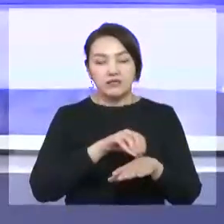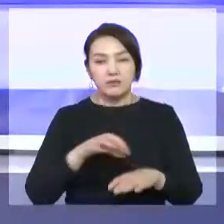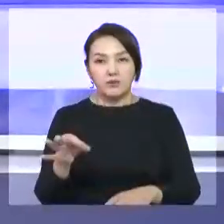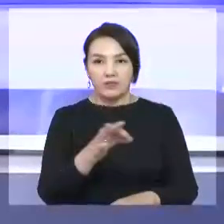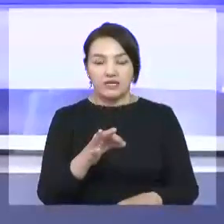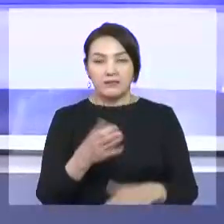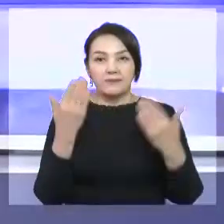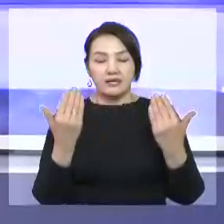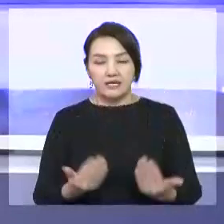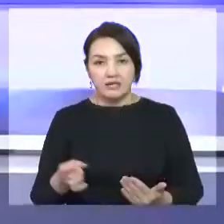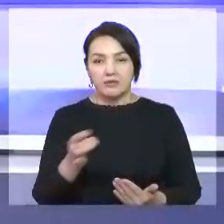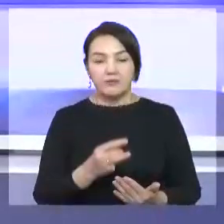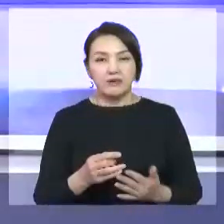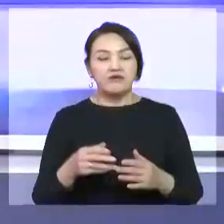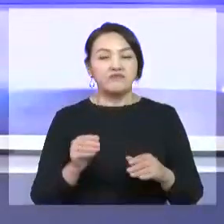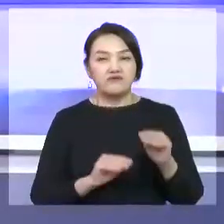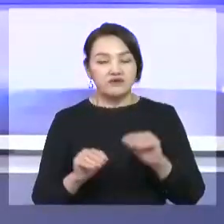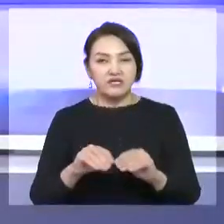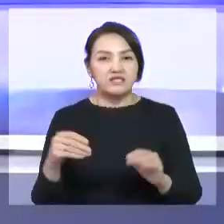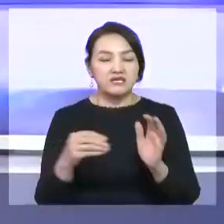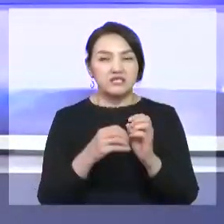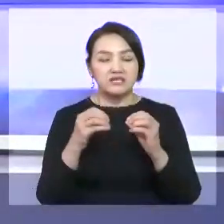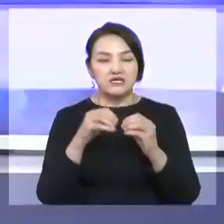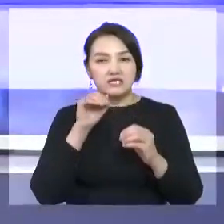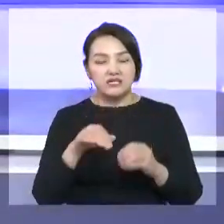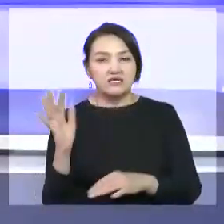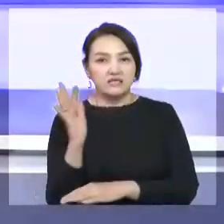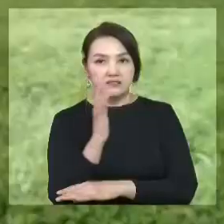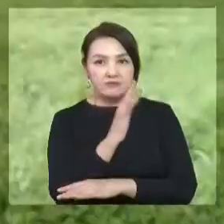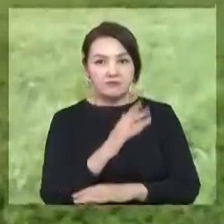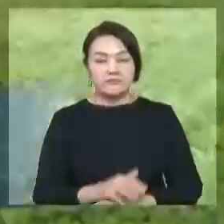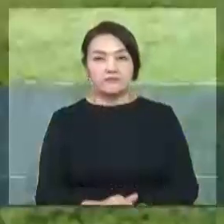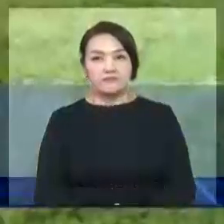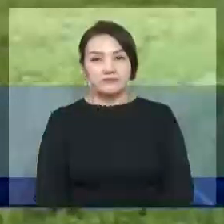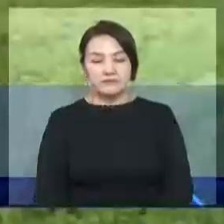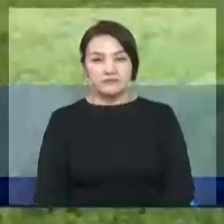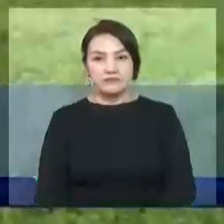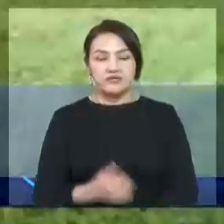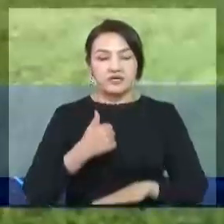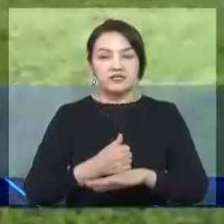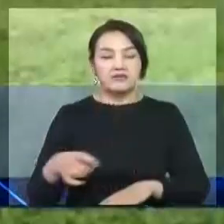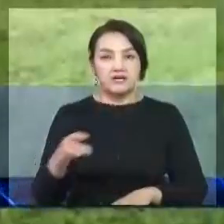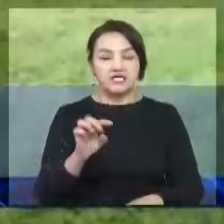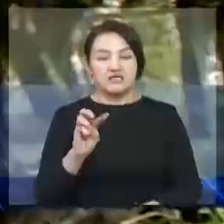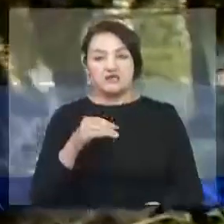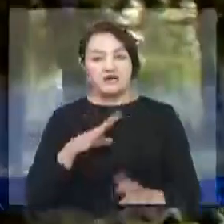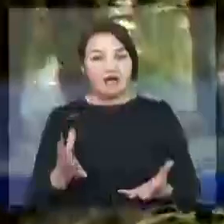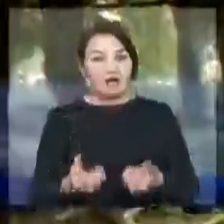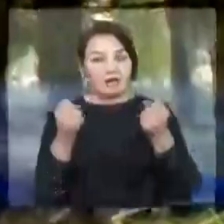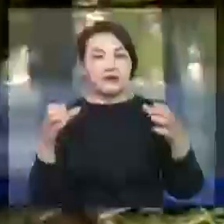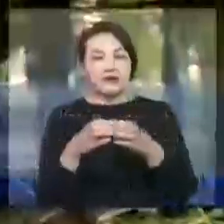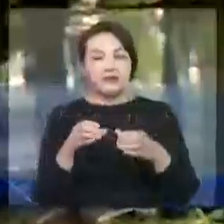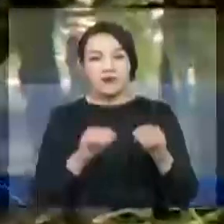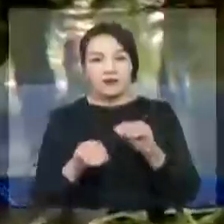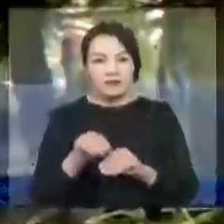области. На сегодня в регионе уже высадили 10 тысяч зеленых насаждений. Глава региона Асхат Шахаров поддержал акцию и